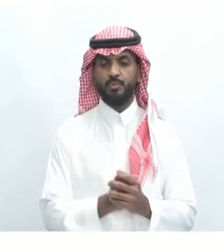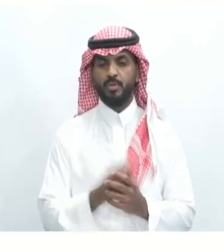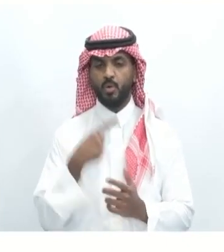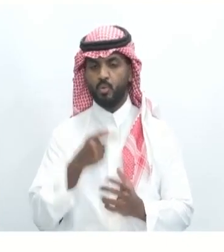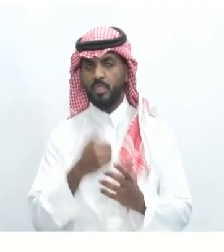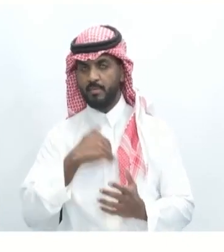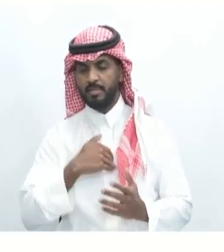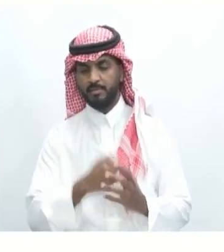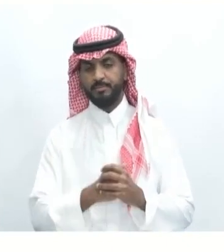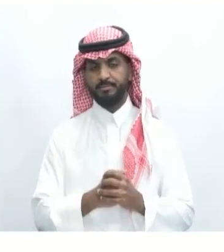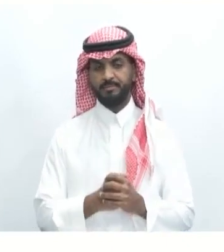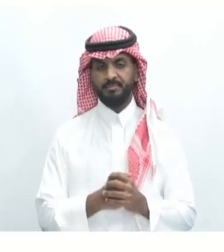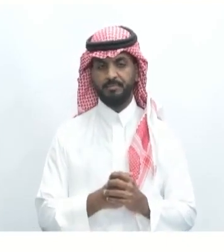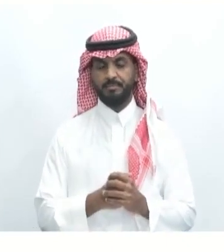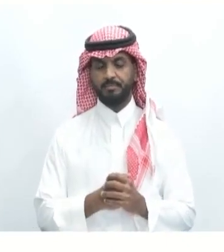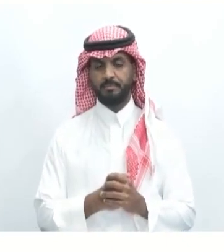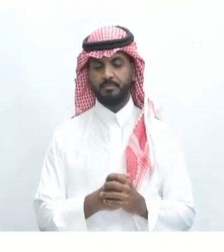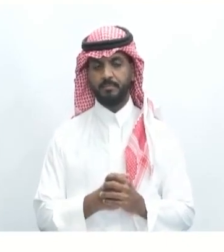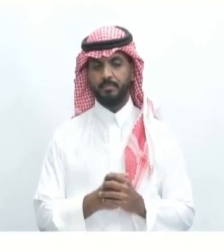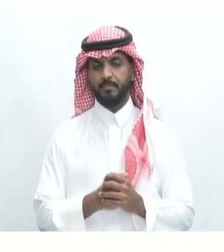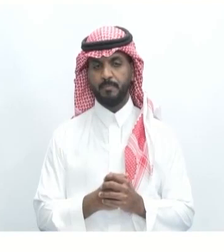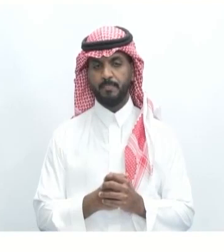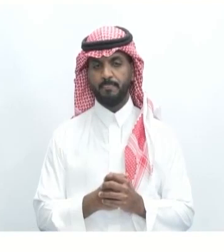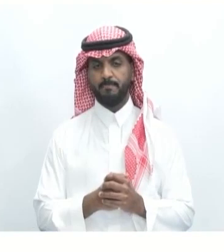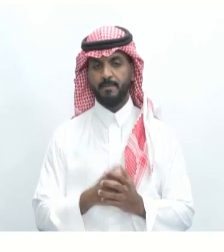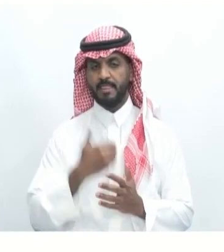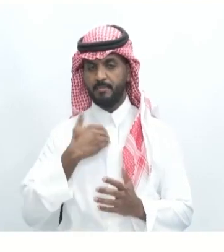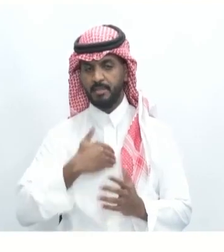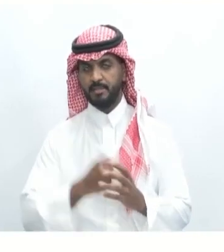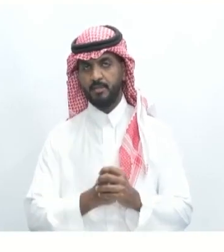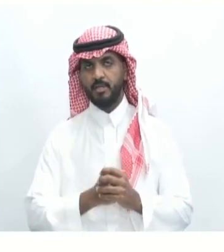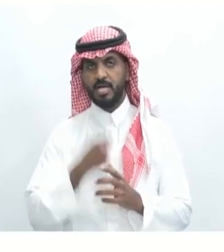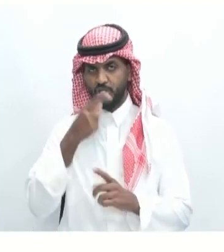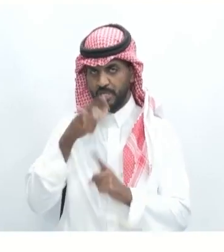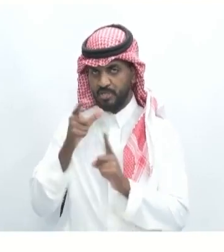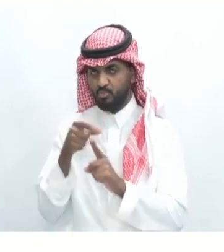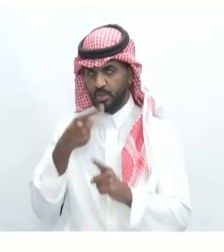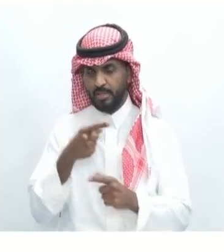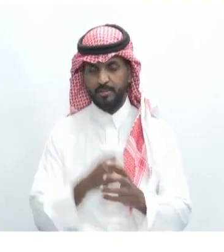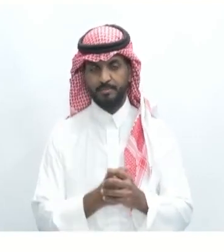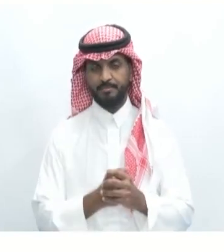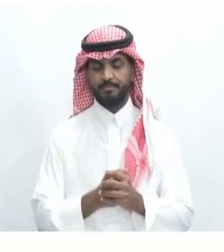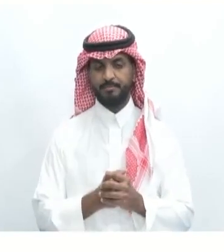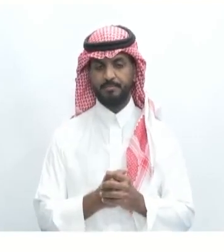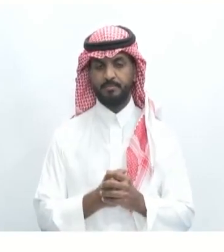هنا ضمير ماذا احسنتم ممتاز لدينا ضمير المتكلم